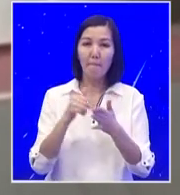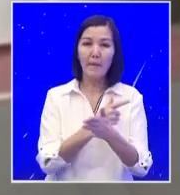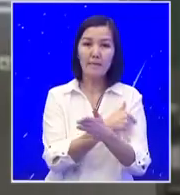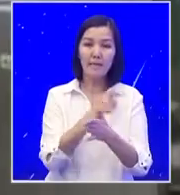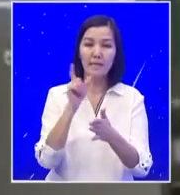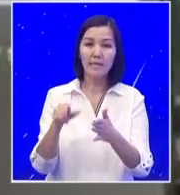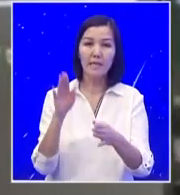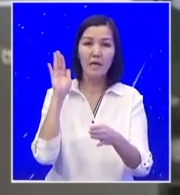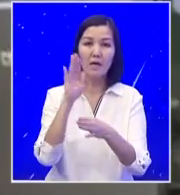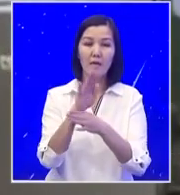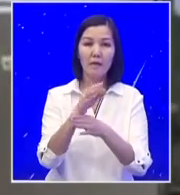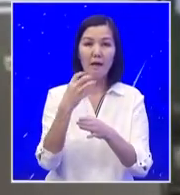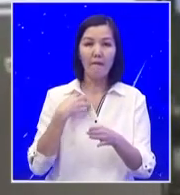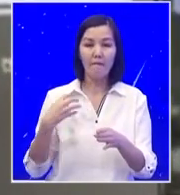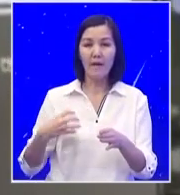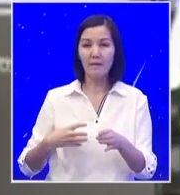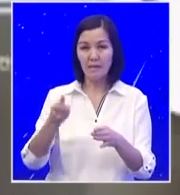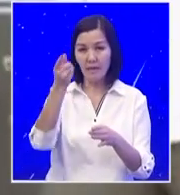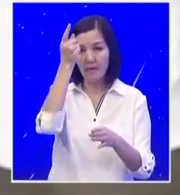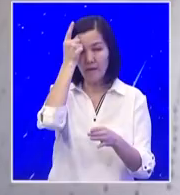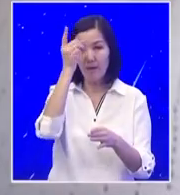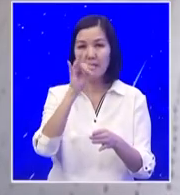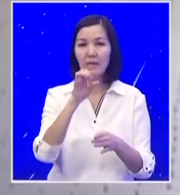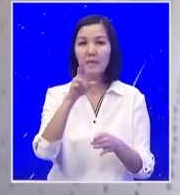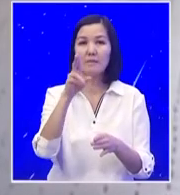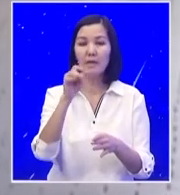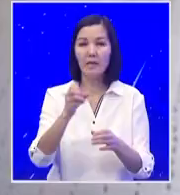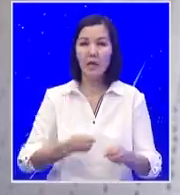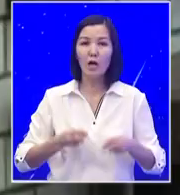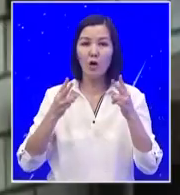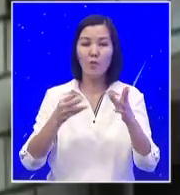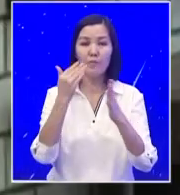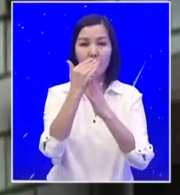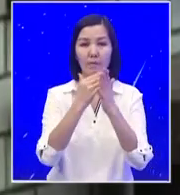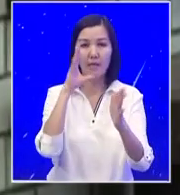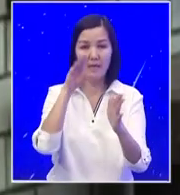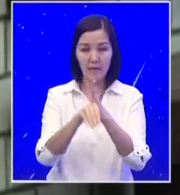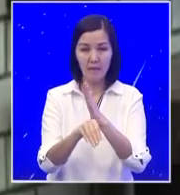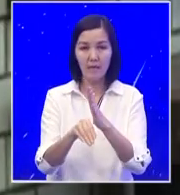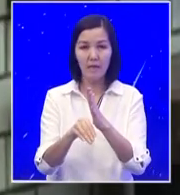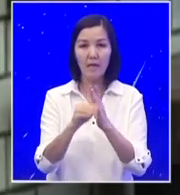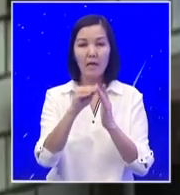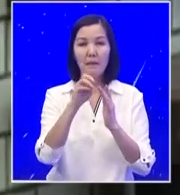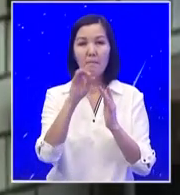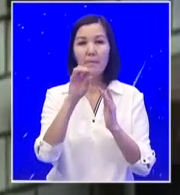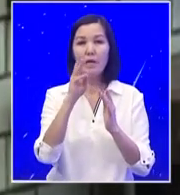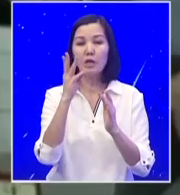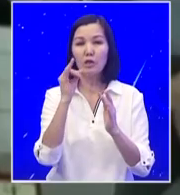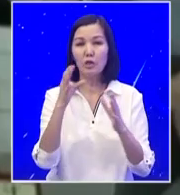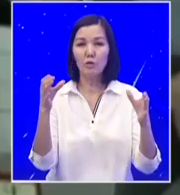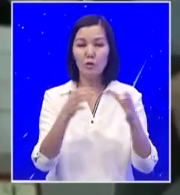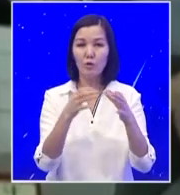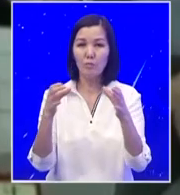дәрігердің қаулысымен Франция, Германия, Испанияда қауіпті мемлекеттер тізіміне енді. Осы орайда Жандарбек Бекшин ұйым